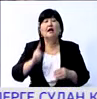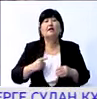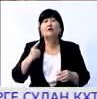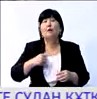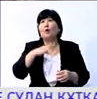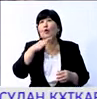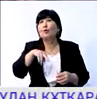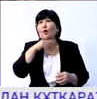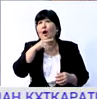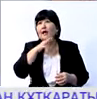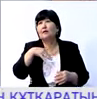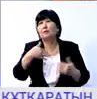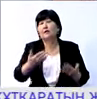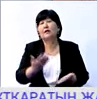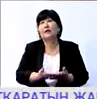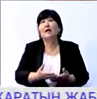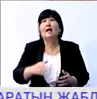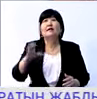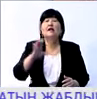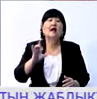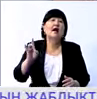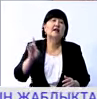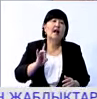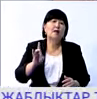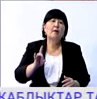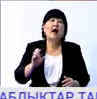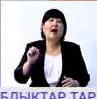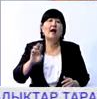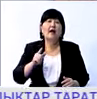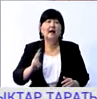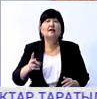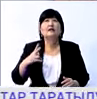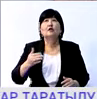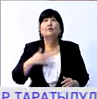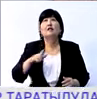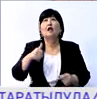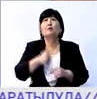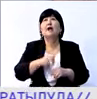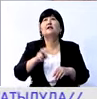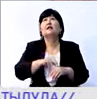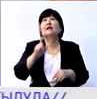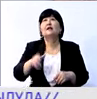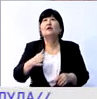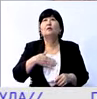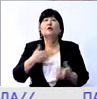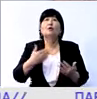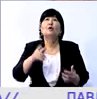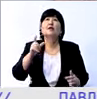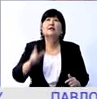көп уақытын бөлуге тырысады екен. Сералиева Рахма Аяған қызы, ол біздің бас дәрігеріміз, бізге ол